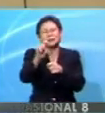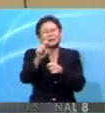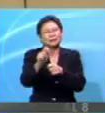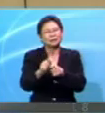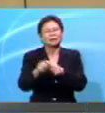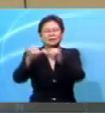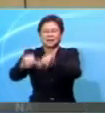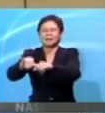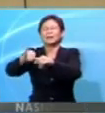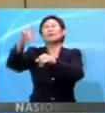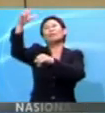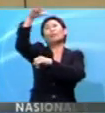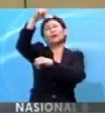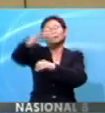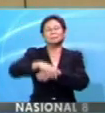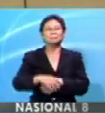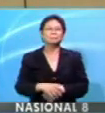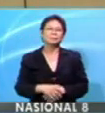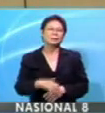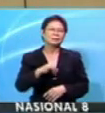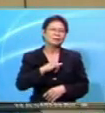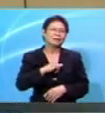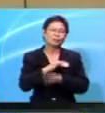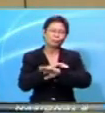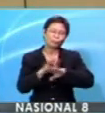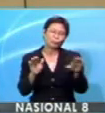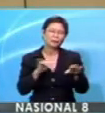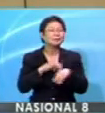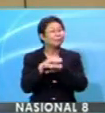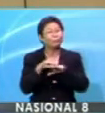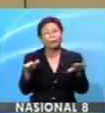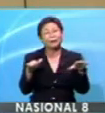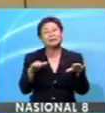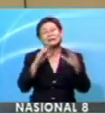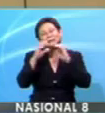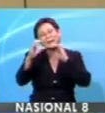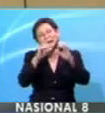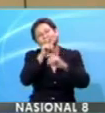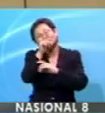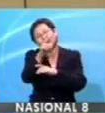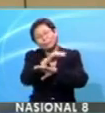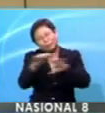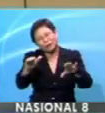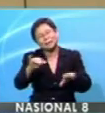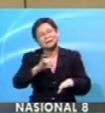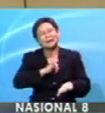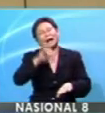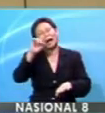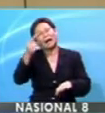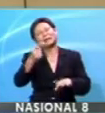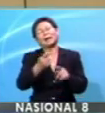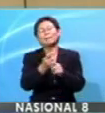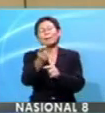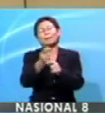duk kat Bulan tu saya bukan apa kata nak nak cakap sebenarnya tetapi saya hanya buat